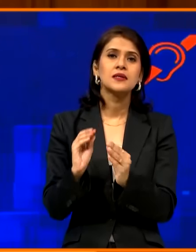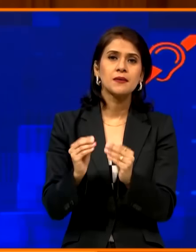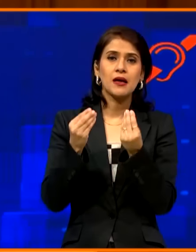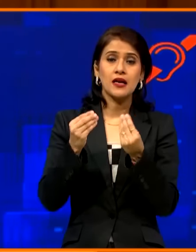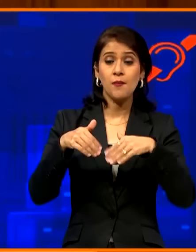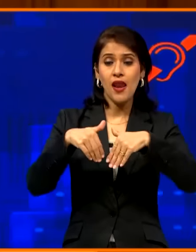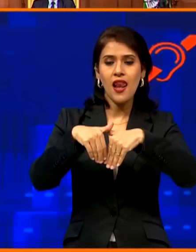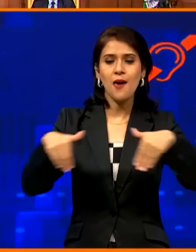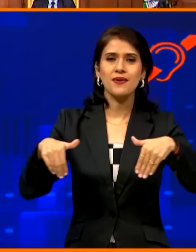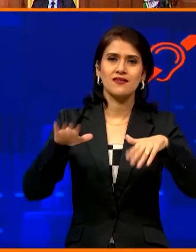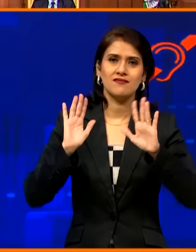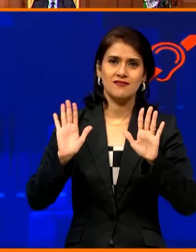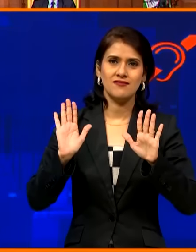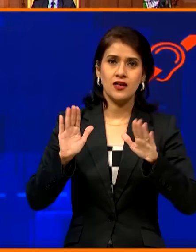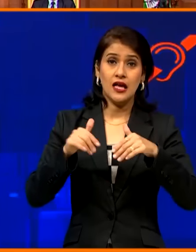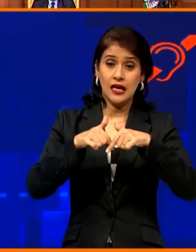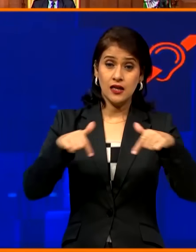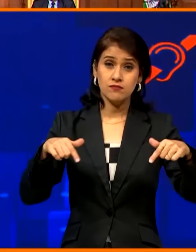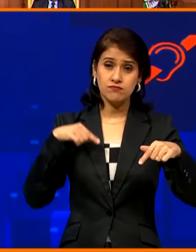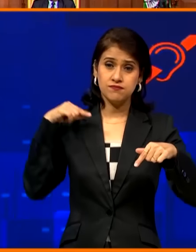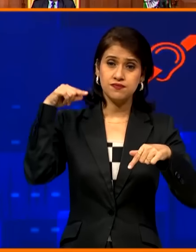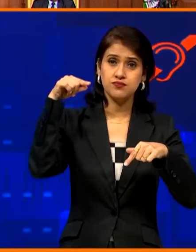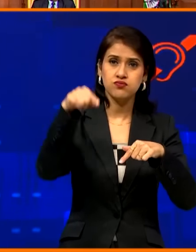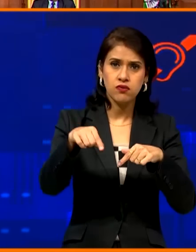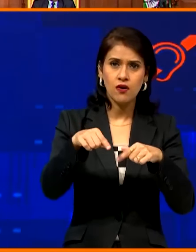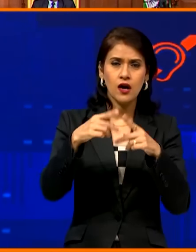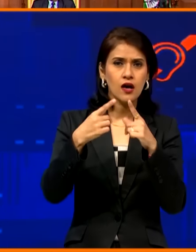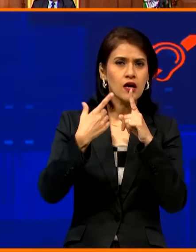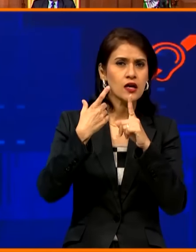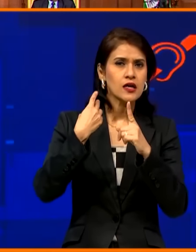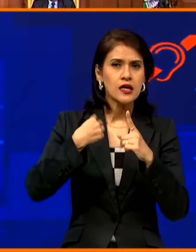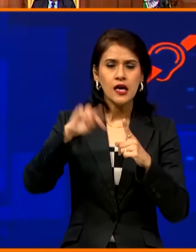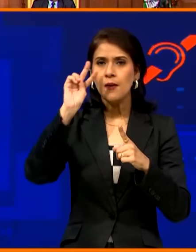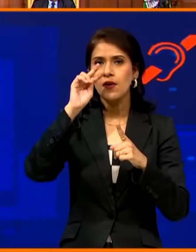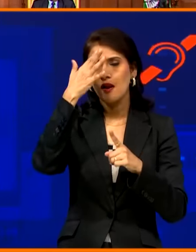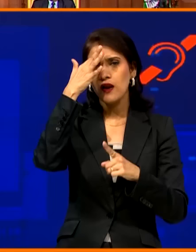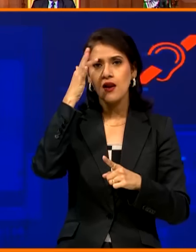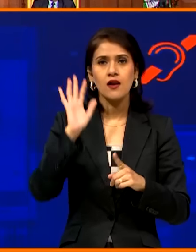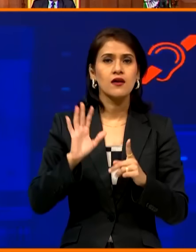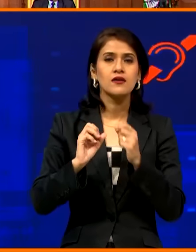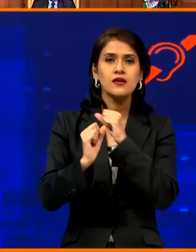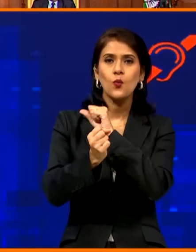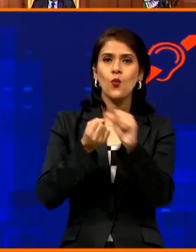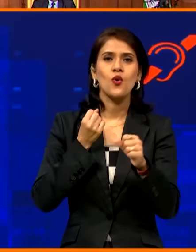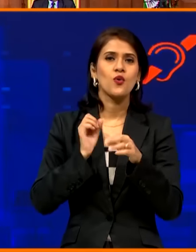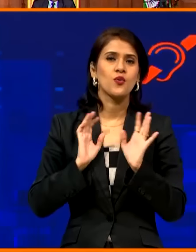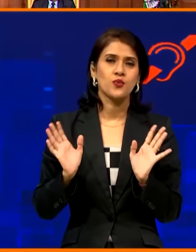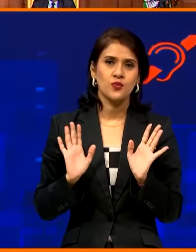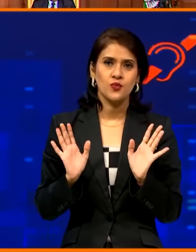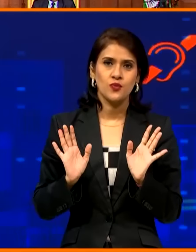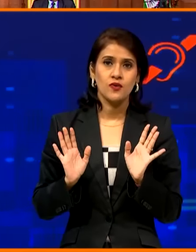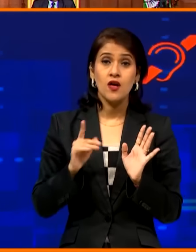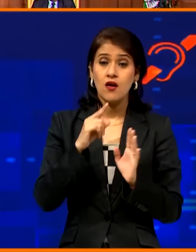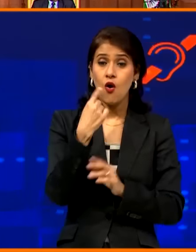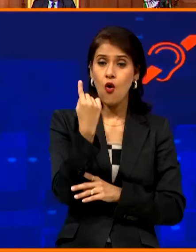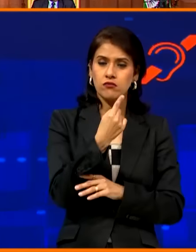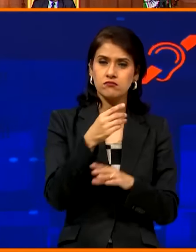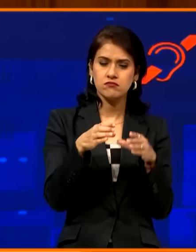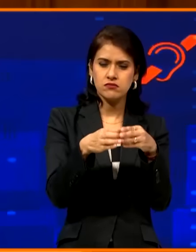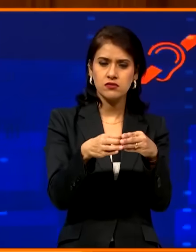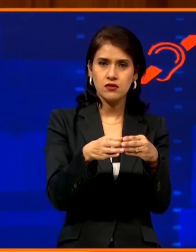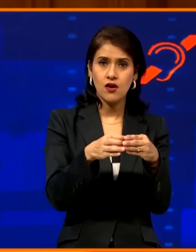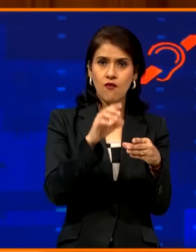सीमा रहे यह परसेप्शन नहीं जाना चाहिए कि यह किसी विशेष वर्ग के खिलाफ हो रहा